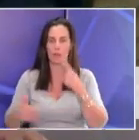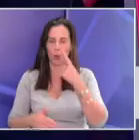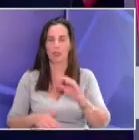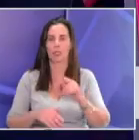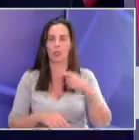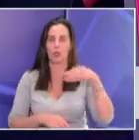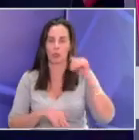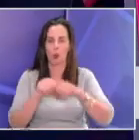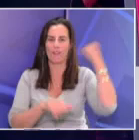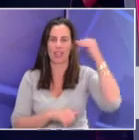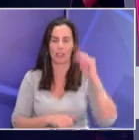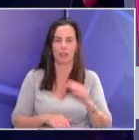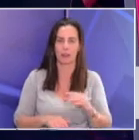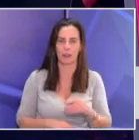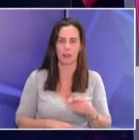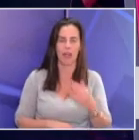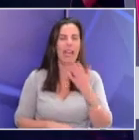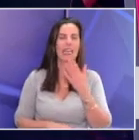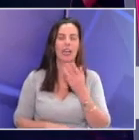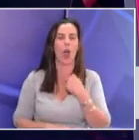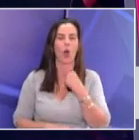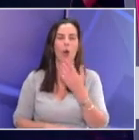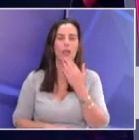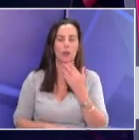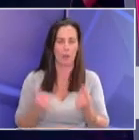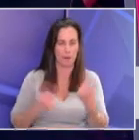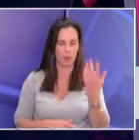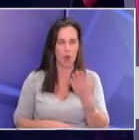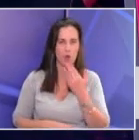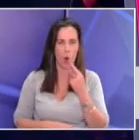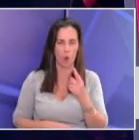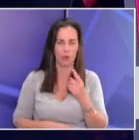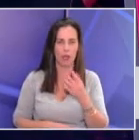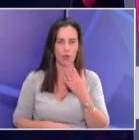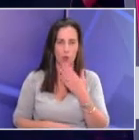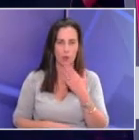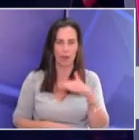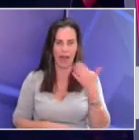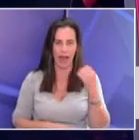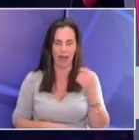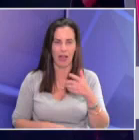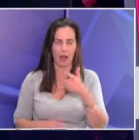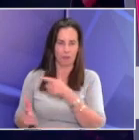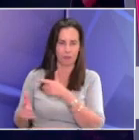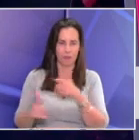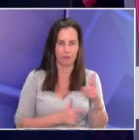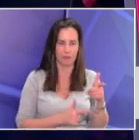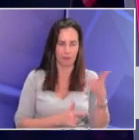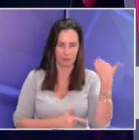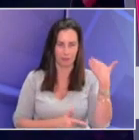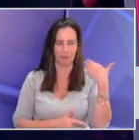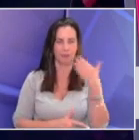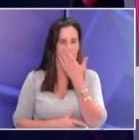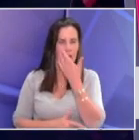זה. הכל הישראלי, הכל היהודי, סליחה. מה פתאום, היהודים אחרי הרצח, היריות בפיטסבורג, בבית